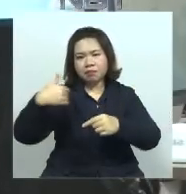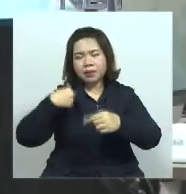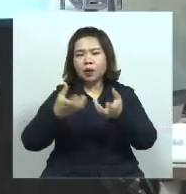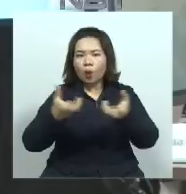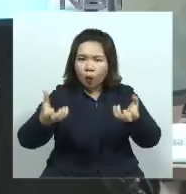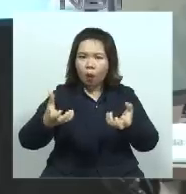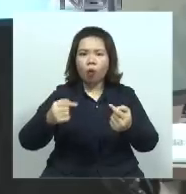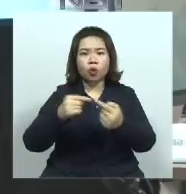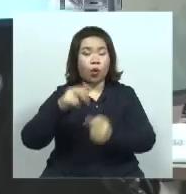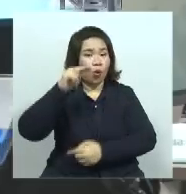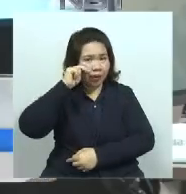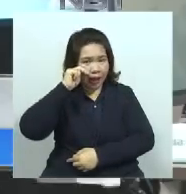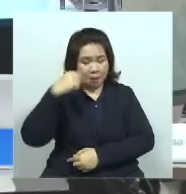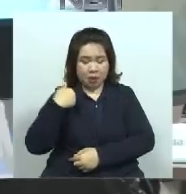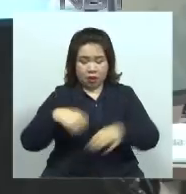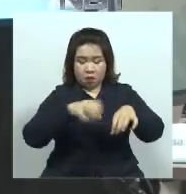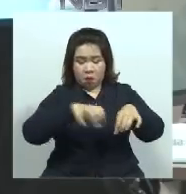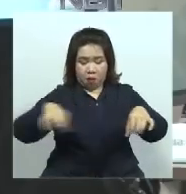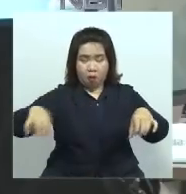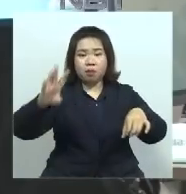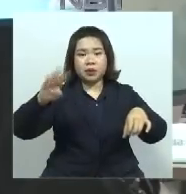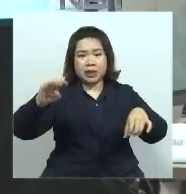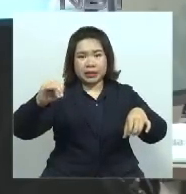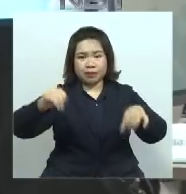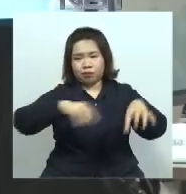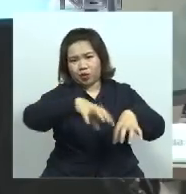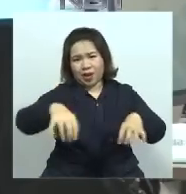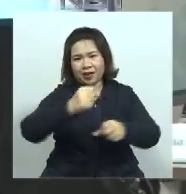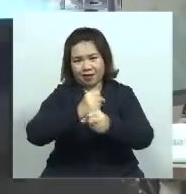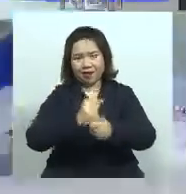และก็ผลงานของทั้ง40หน่วยงานที่มีขึ้นในงานวันนี้ครับ ค่ะขอบ